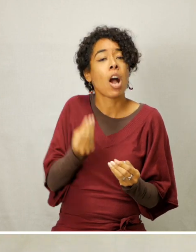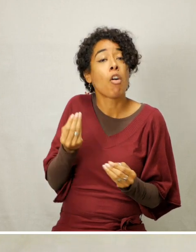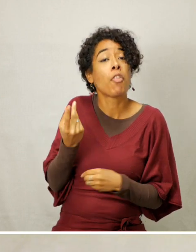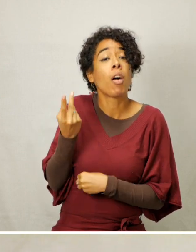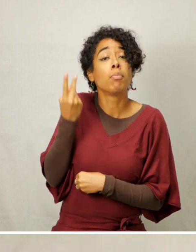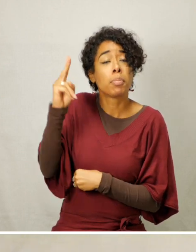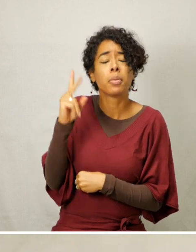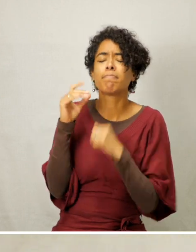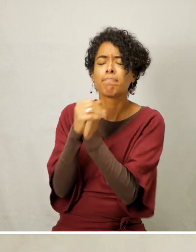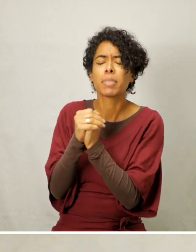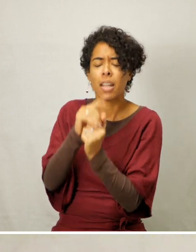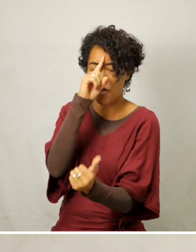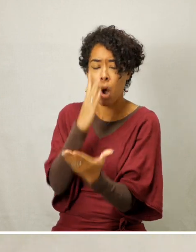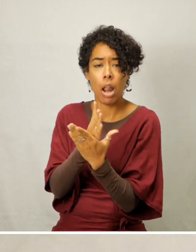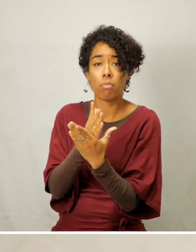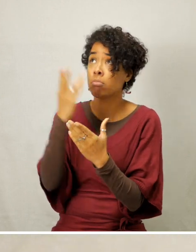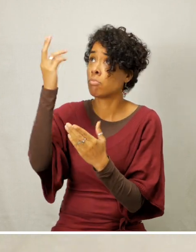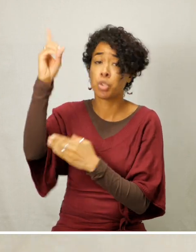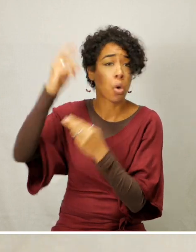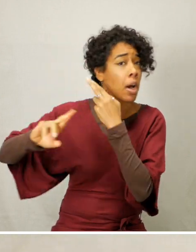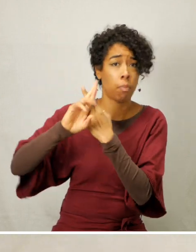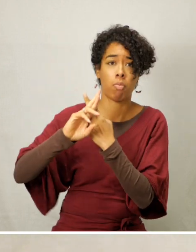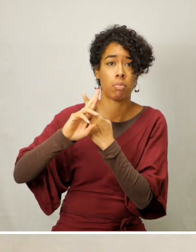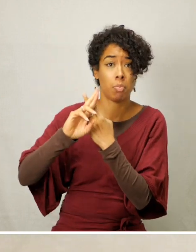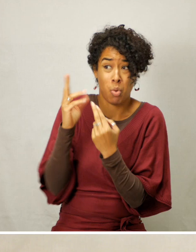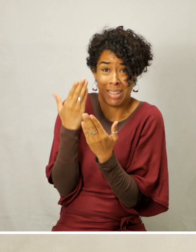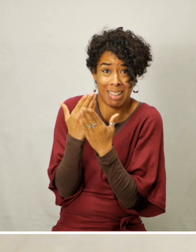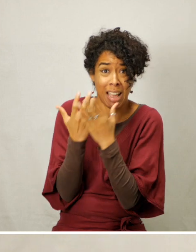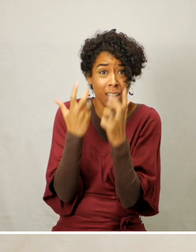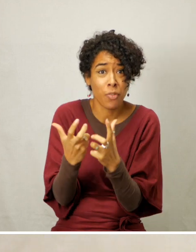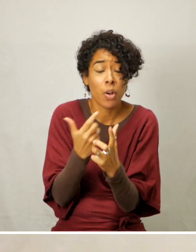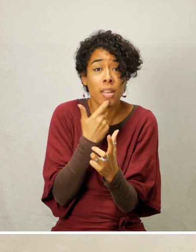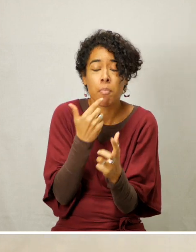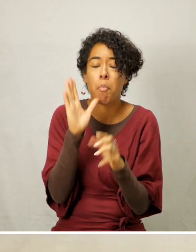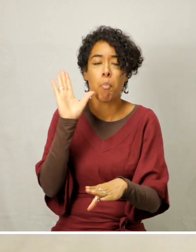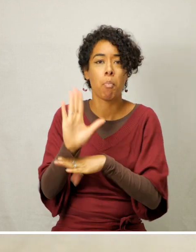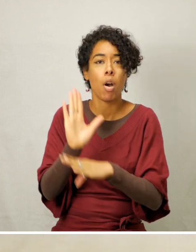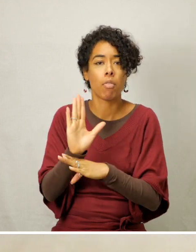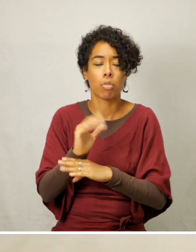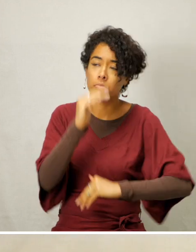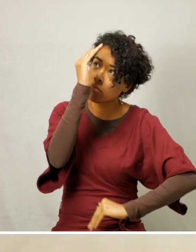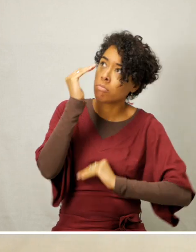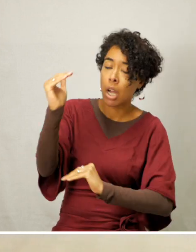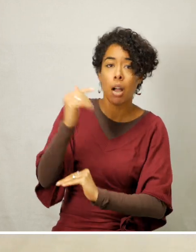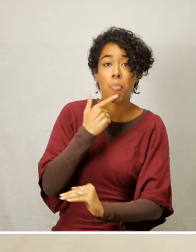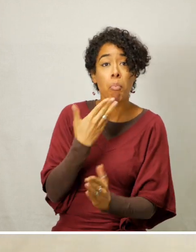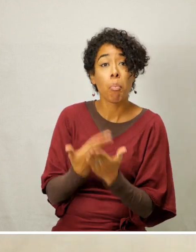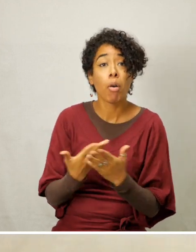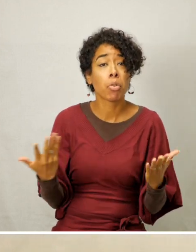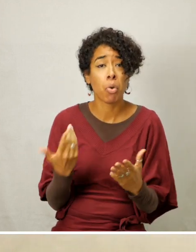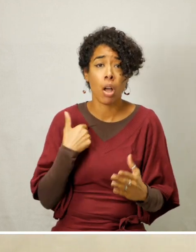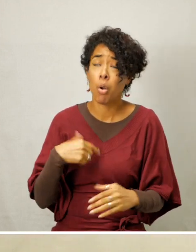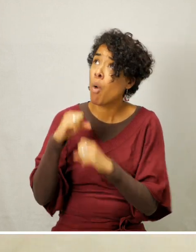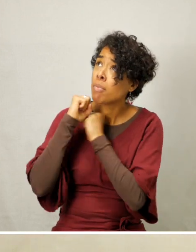enfants prie avec la foi, et c'est tout ce que Dieu demande. Parce que c'est une marque de confiance totale, de dire je suis dépendant de toi, mais je crois